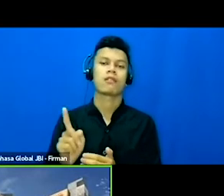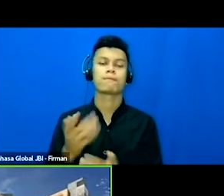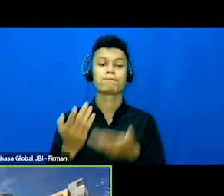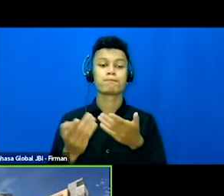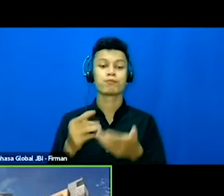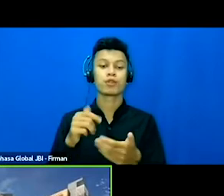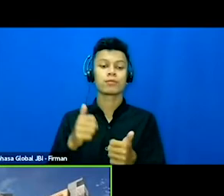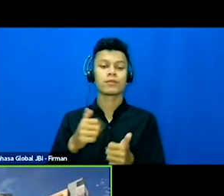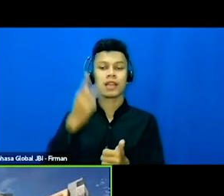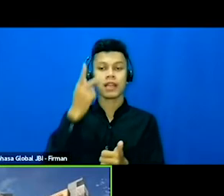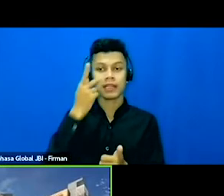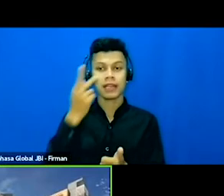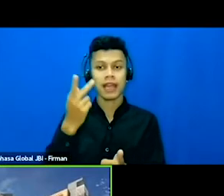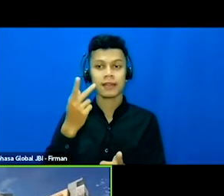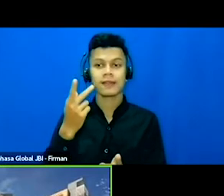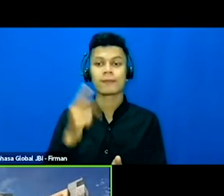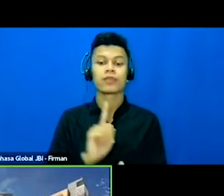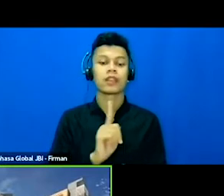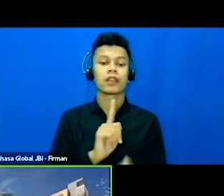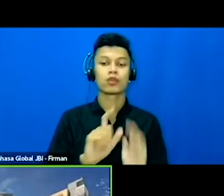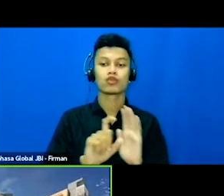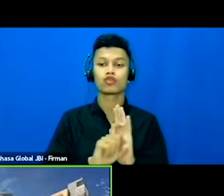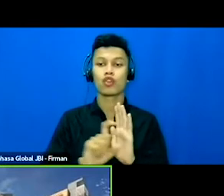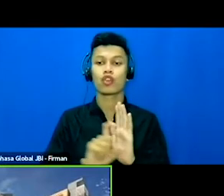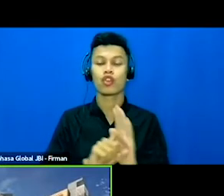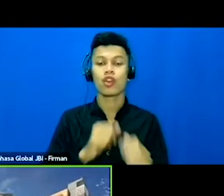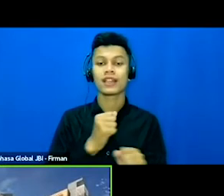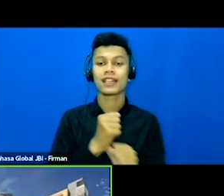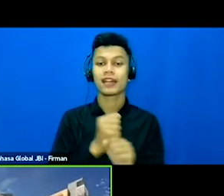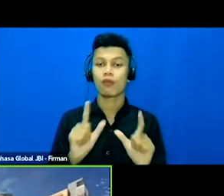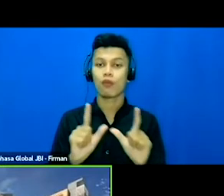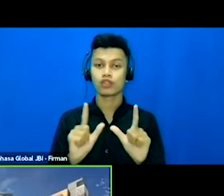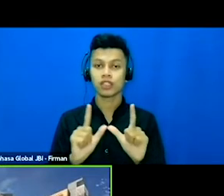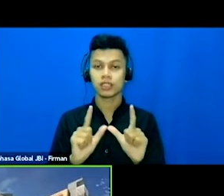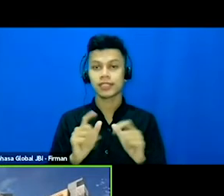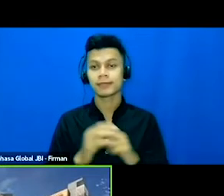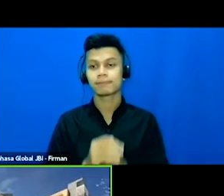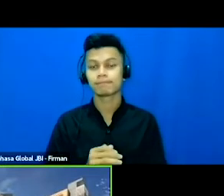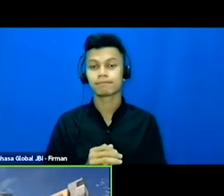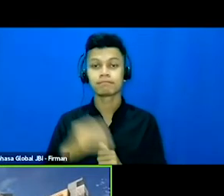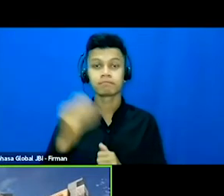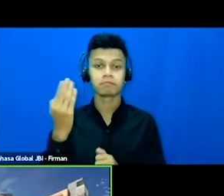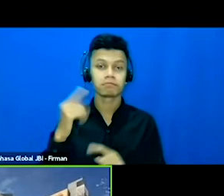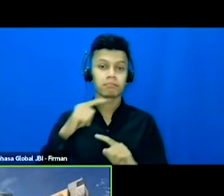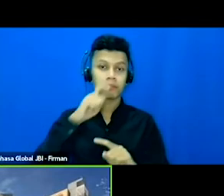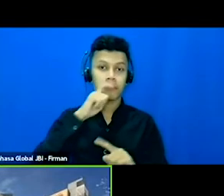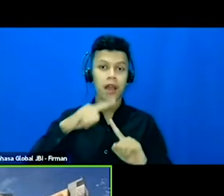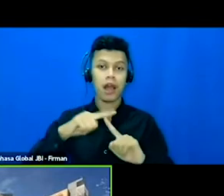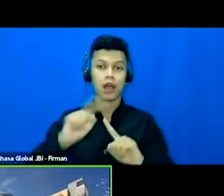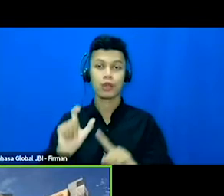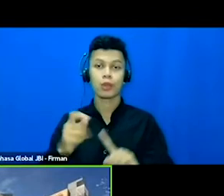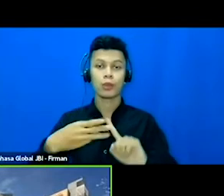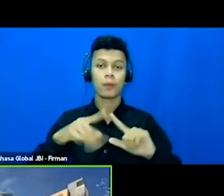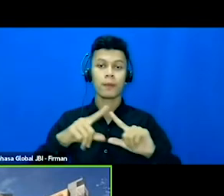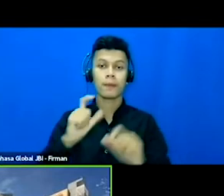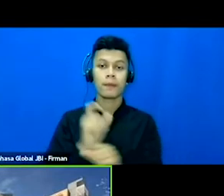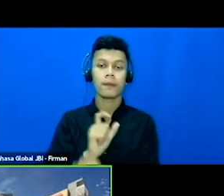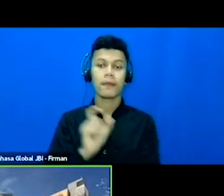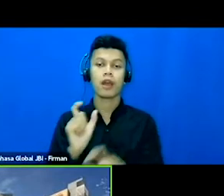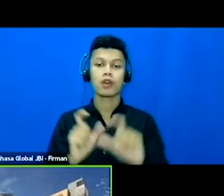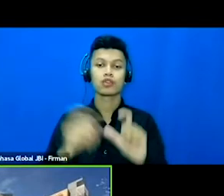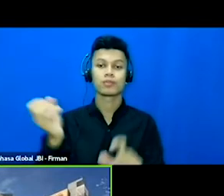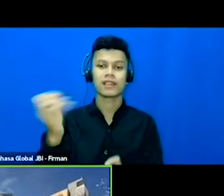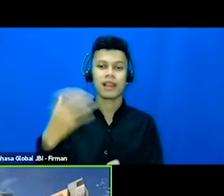dilihat salah satu contoh greenwashing lalu Pak Tubagus tadi menyampaikan bahwa dan saya